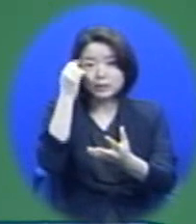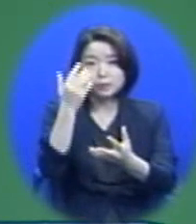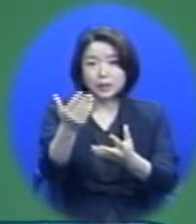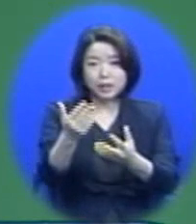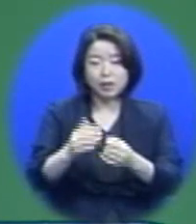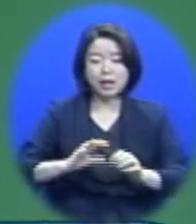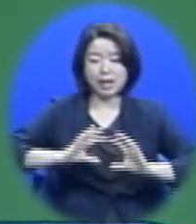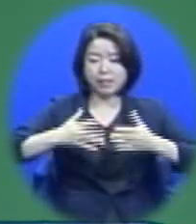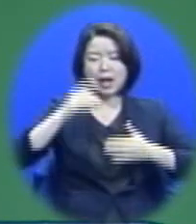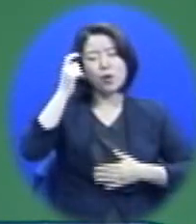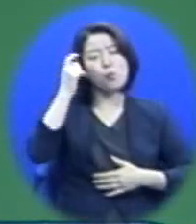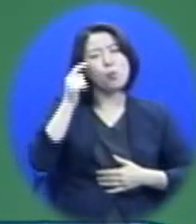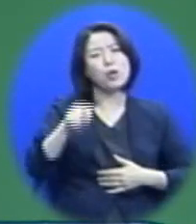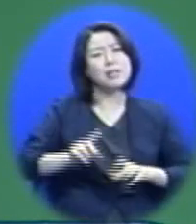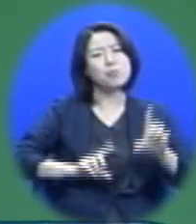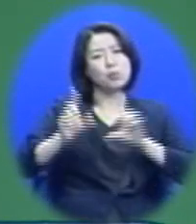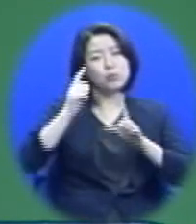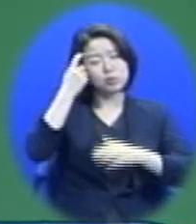나라는 왜 이 모양이지요?